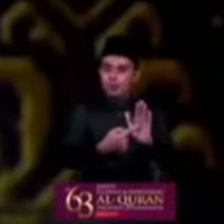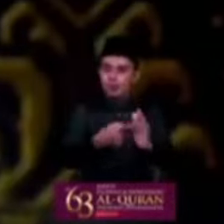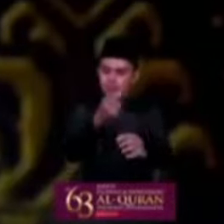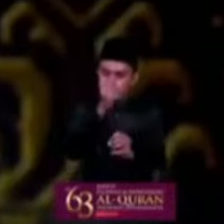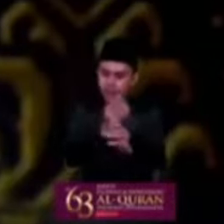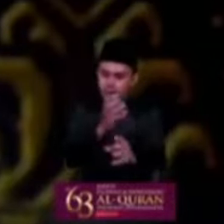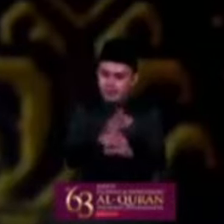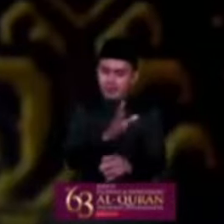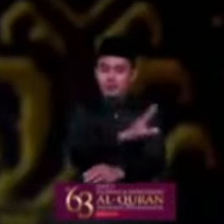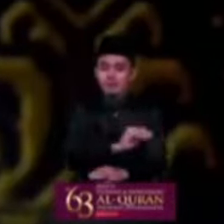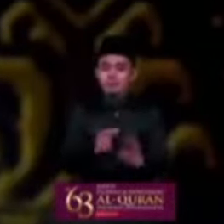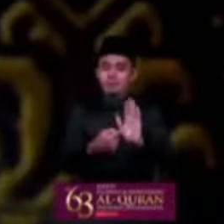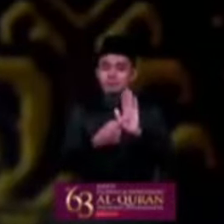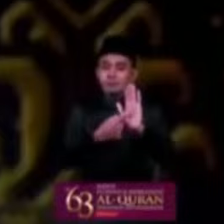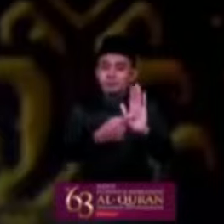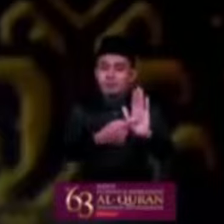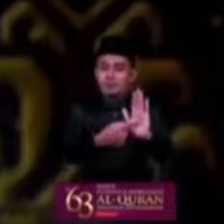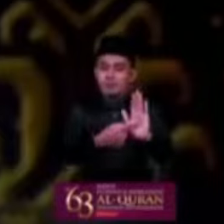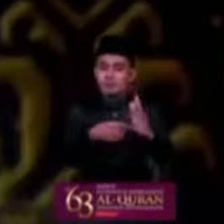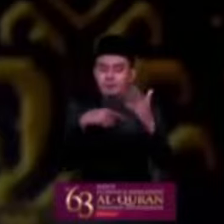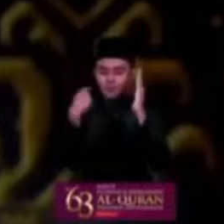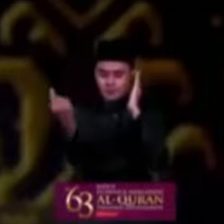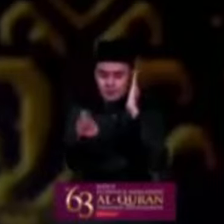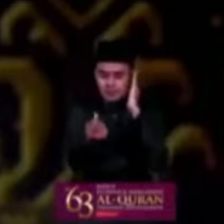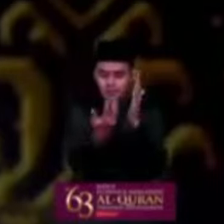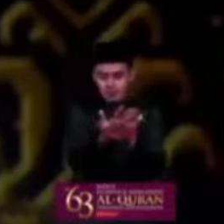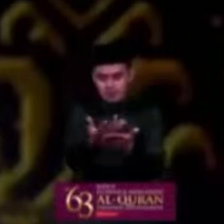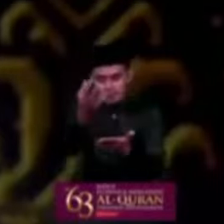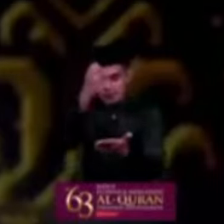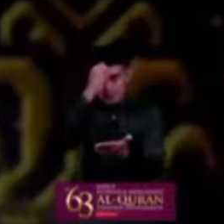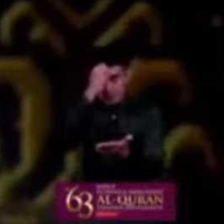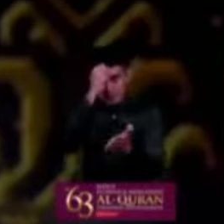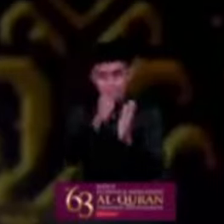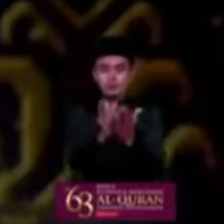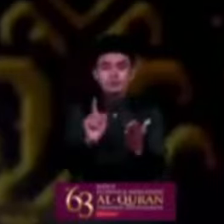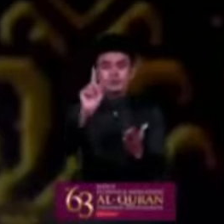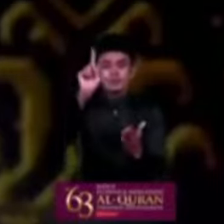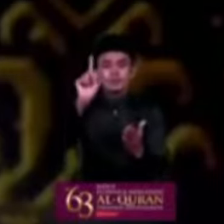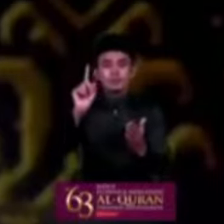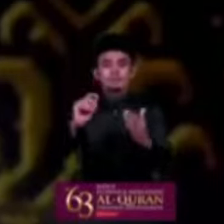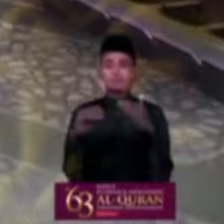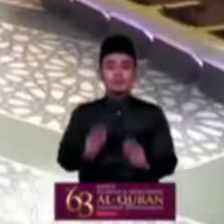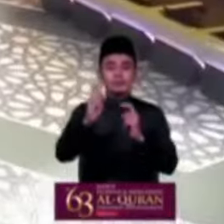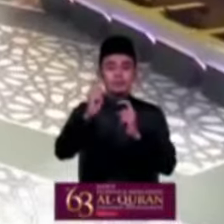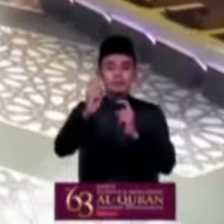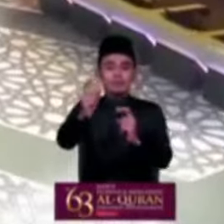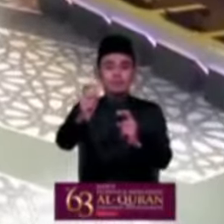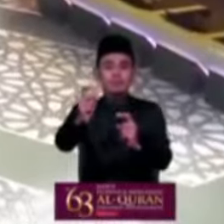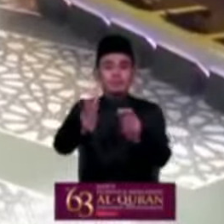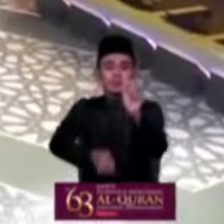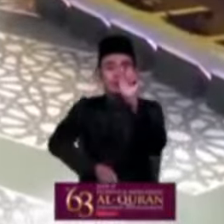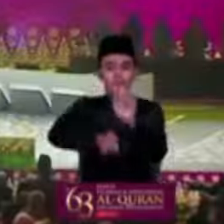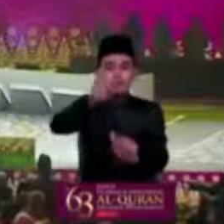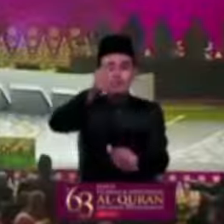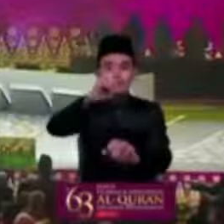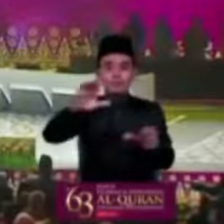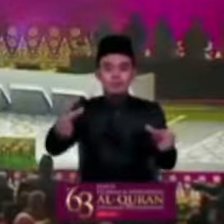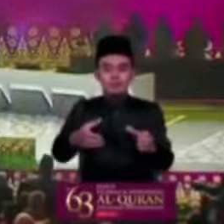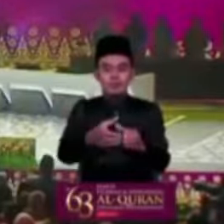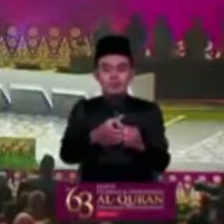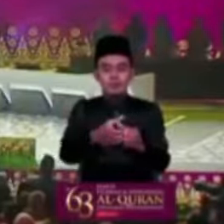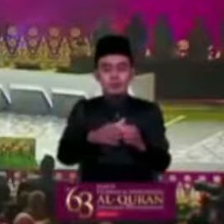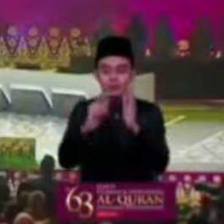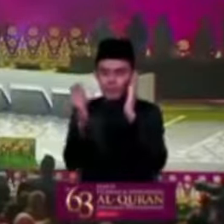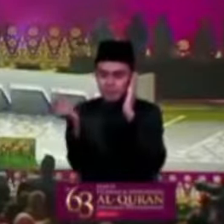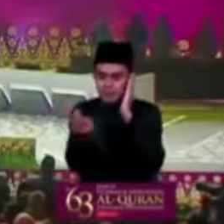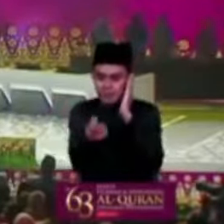samping itu untuk menutup pula pada 12 Oktober ke bawah duli Yang Maha Mulia Seri Paduka Baginda Yang di-Pertuan Agong Sultan Ibrahim dan ke bawah